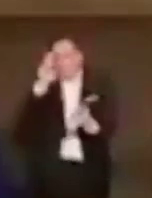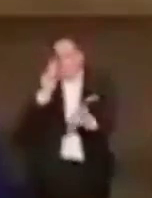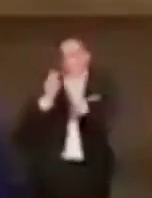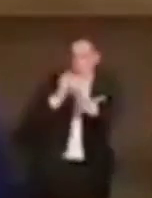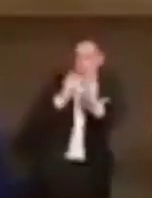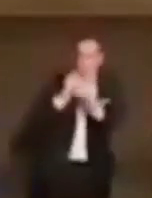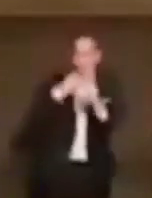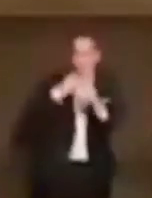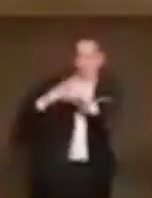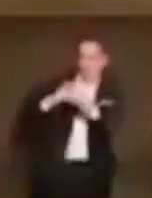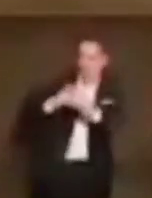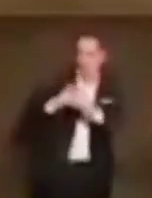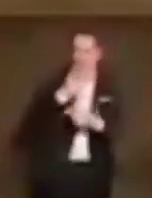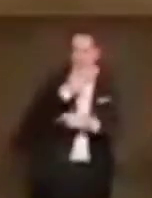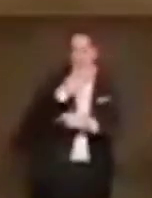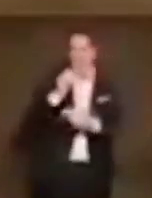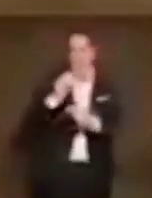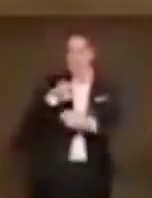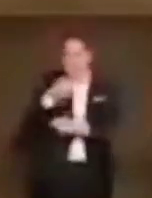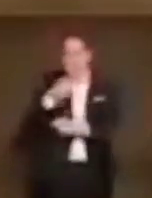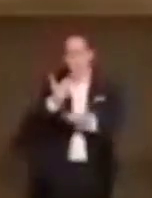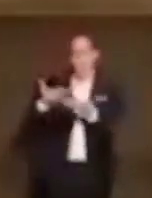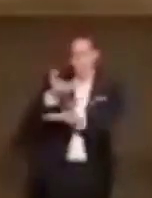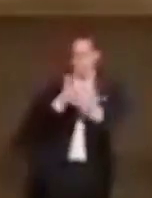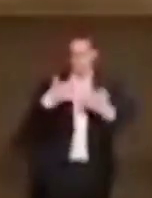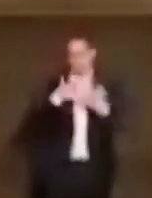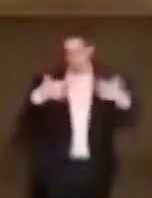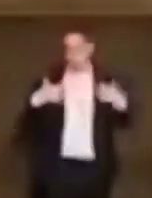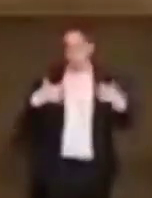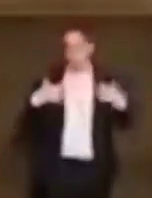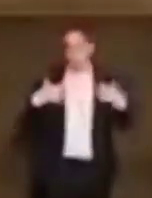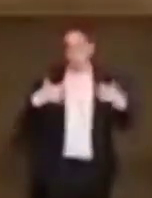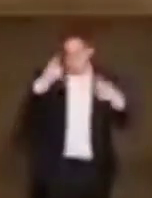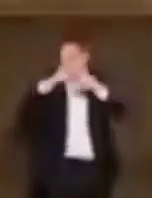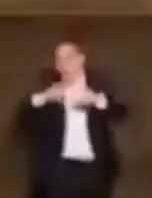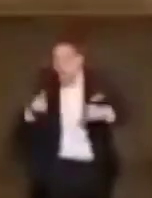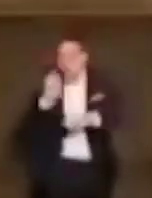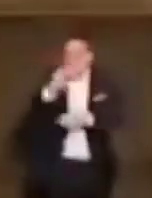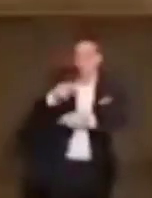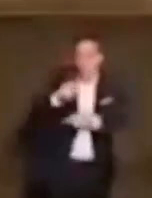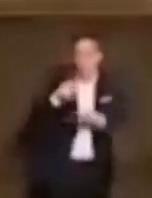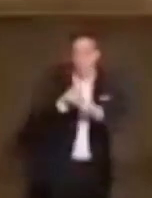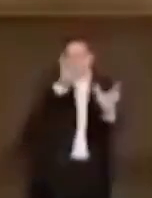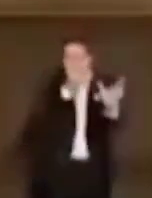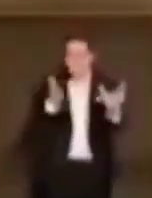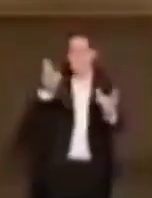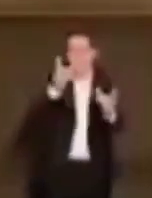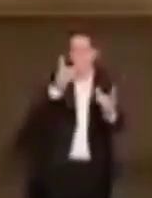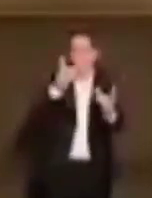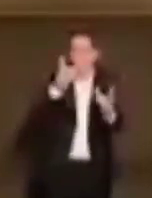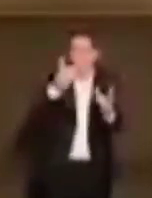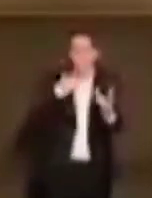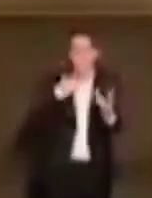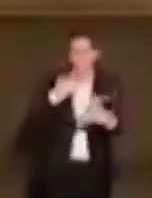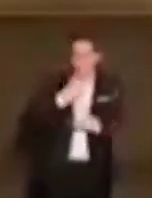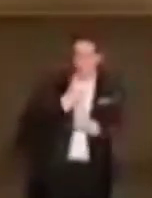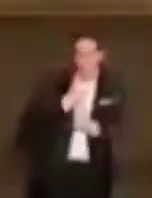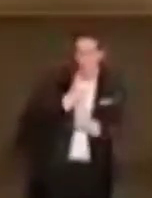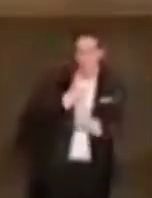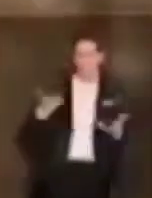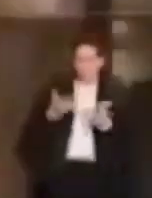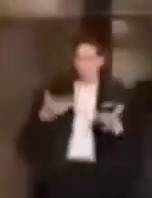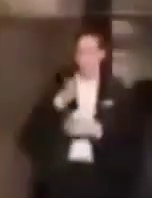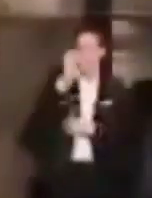پیامبرتان عذرخواهی کنید. تا شما علیه آنهایی که به پیامبرتان توهین کردند